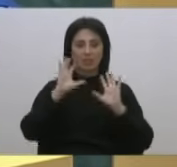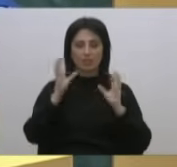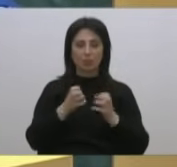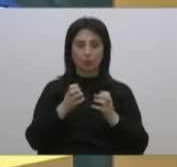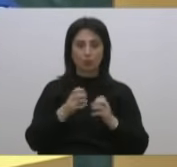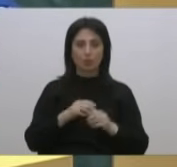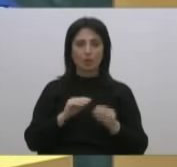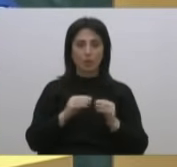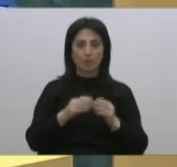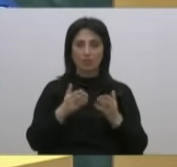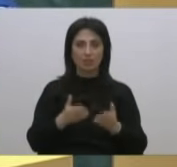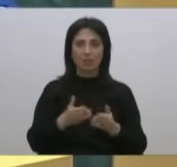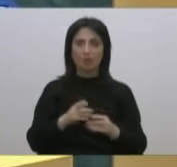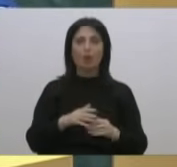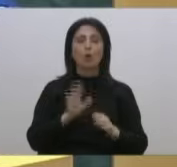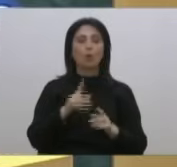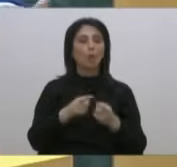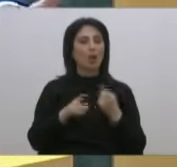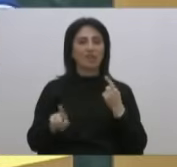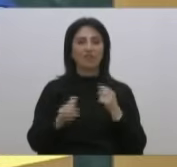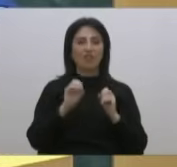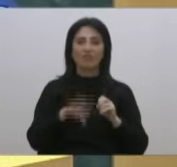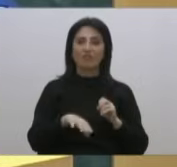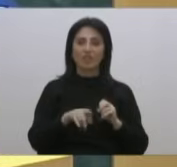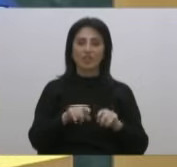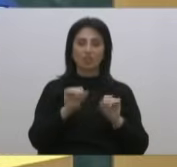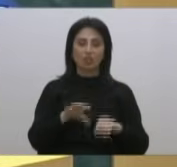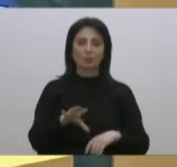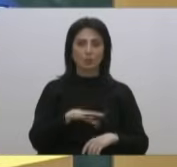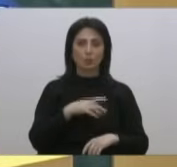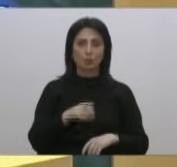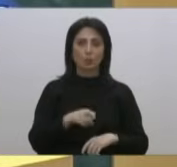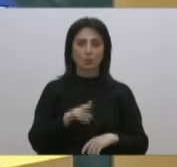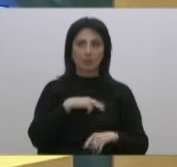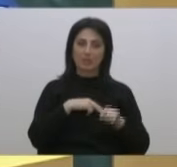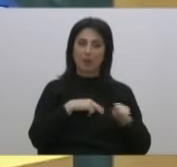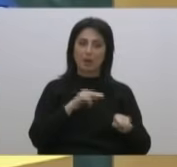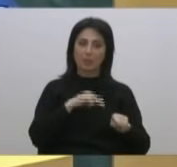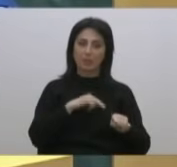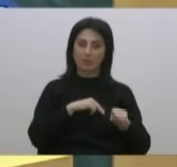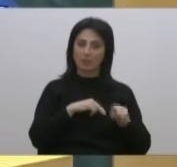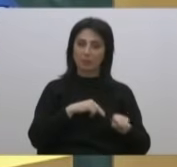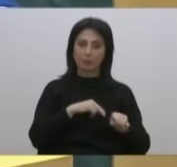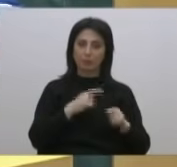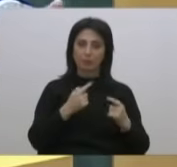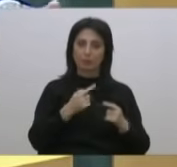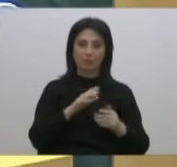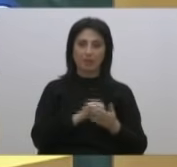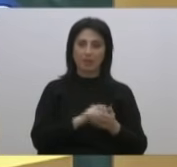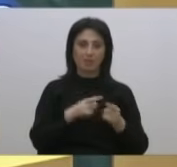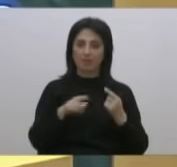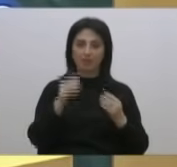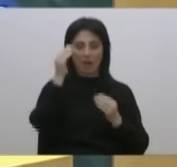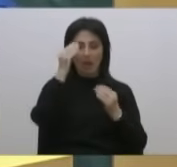სერიოზული გამოწვევა, ვერ ვადობ რომ განსხვავებული, ვიდრე ეს შეიძლება იყოს საპარლამენტო თანამდებობის